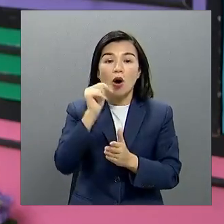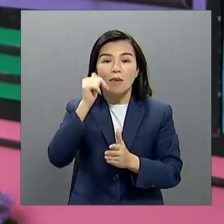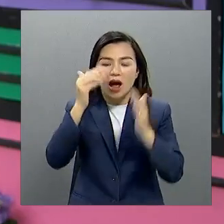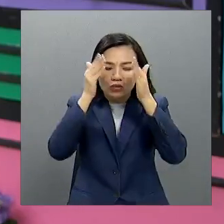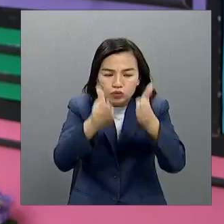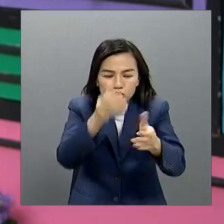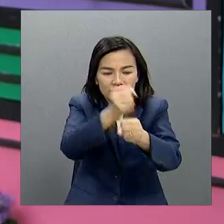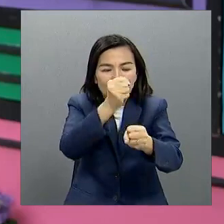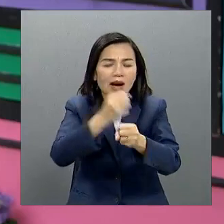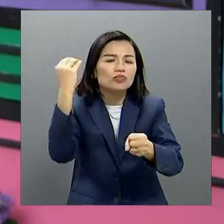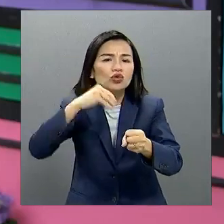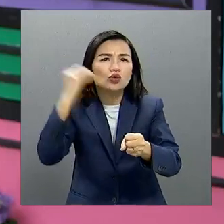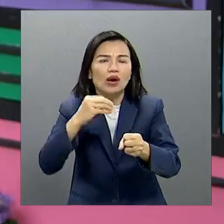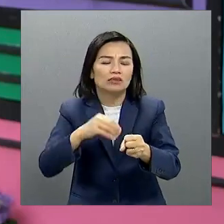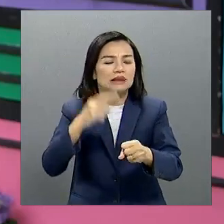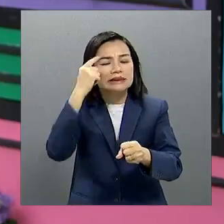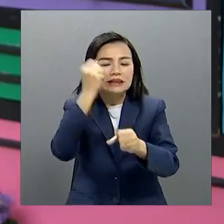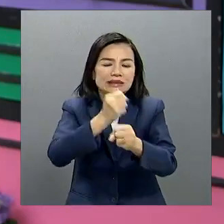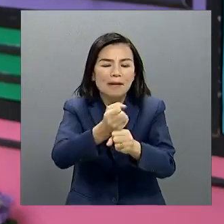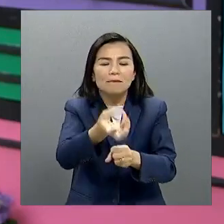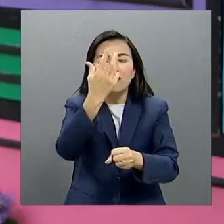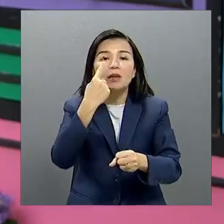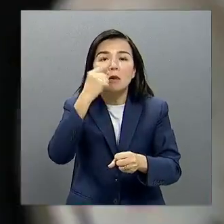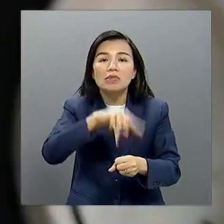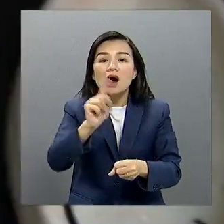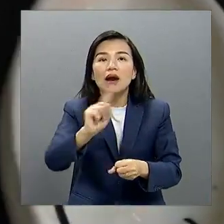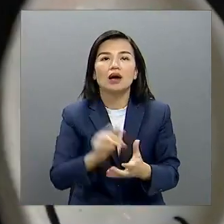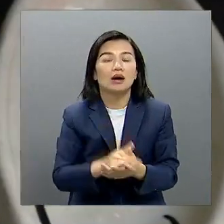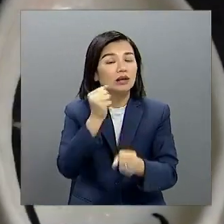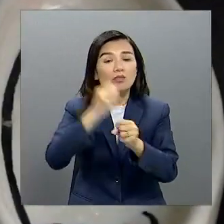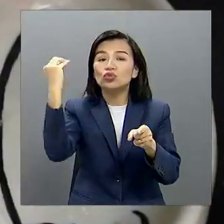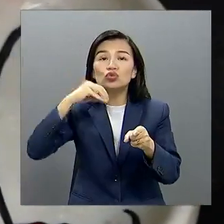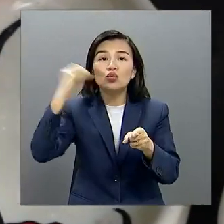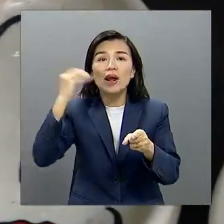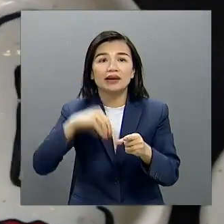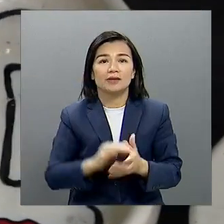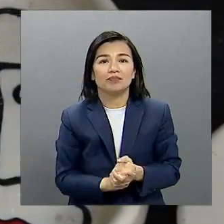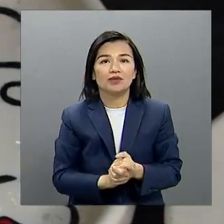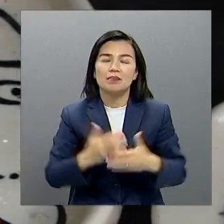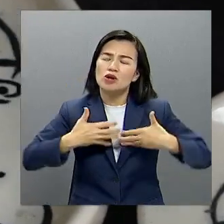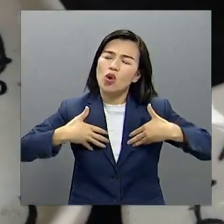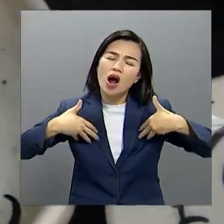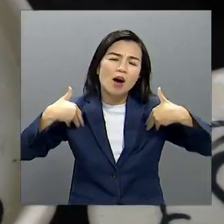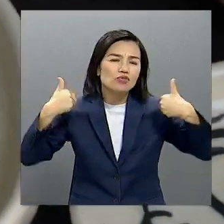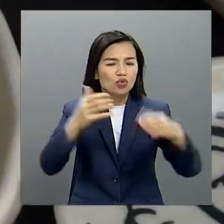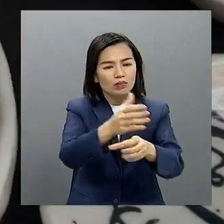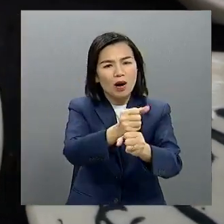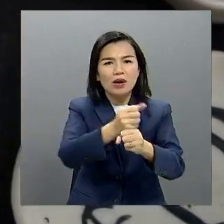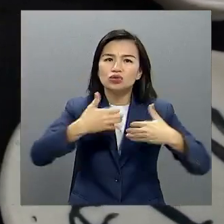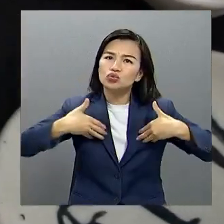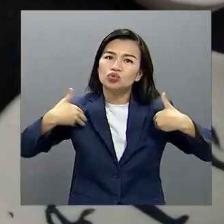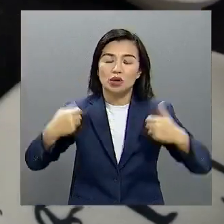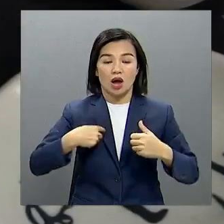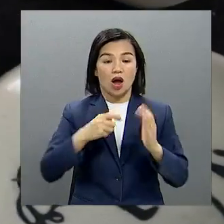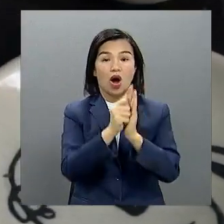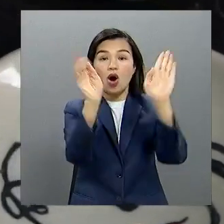ว่าเจอแค่วันเดียวปรากฏว่าท่านทำทุกวันเลยแล้วท่านก็มีความสุขถ้างั้นเราออกแบบงานของคุณ